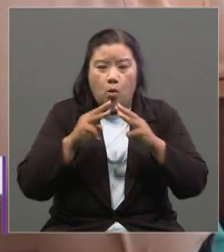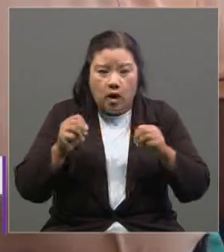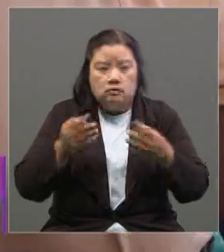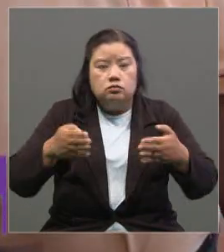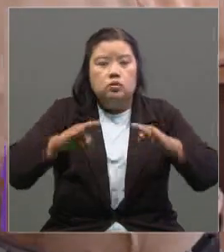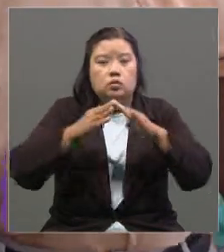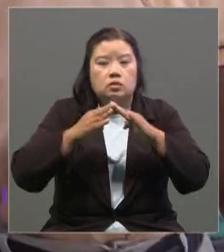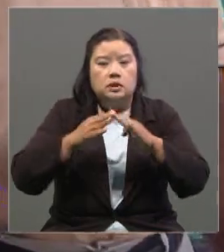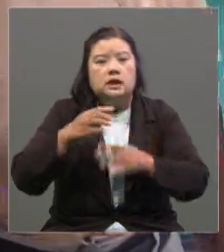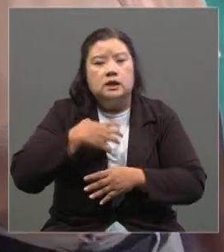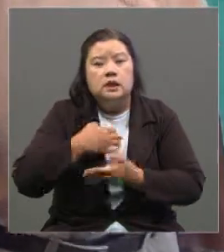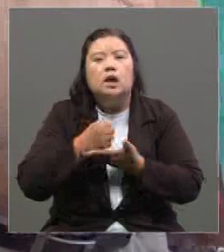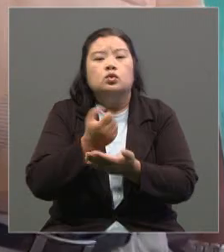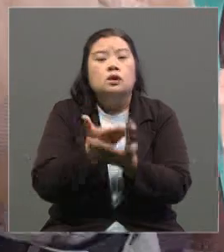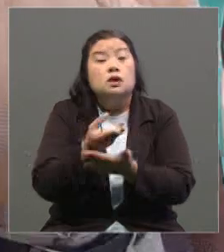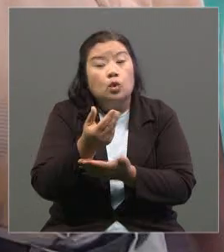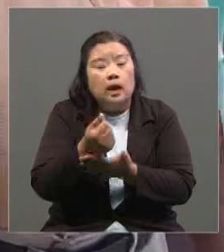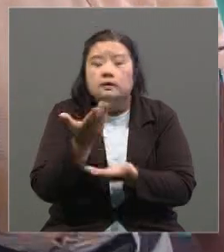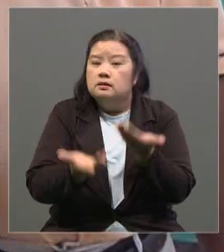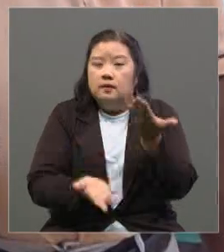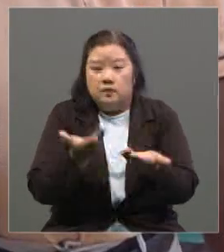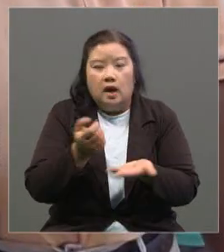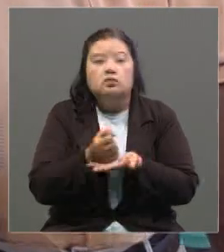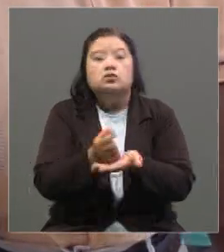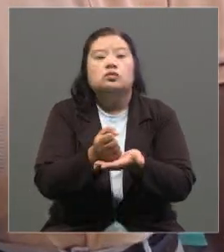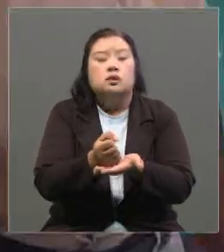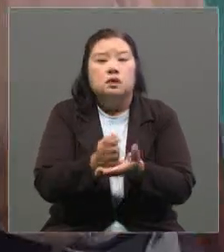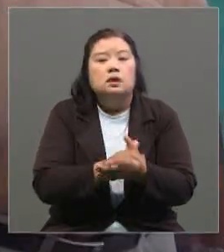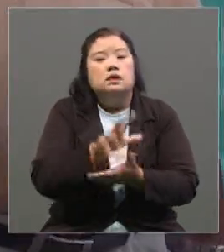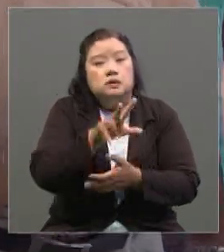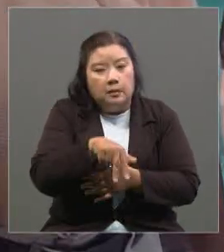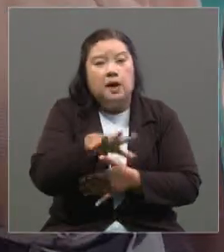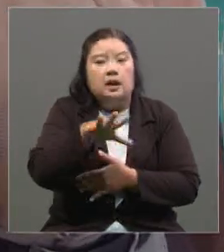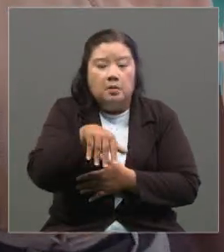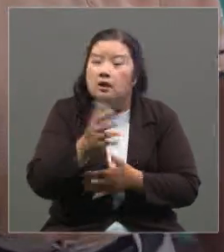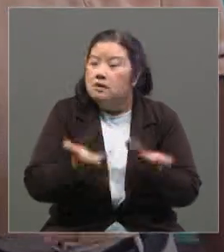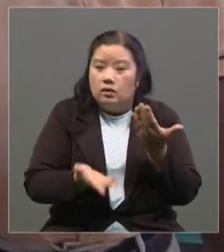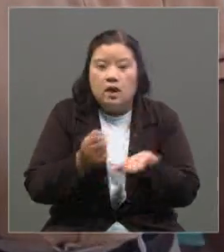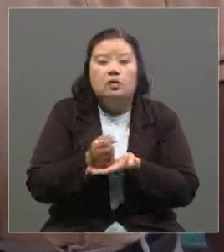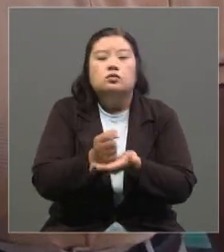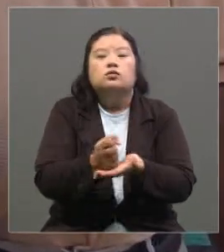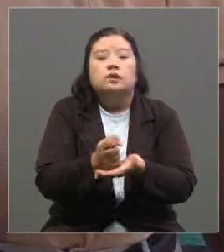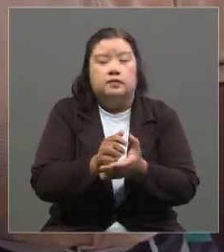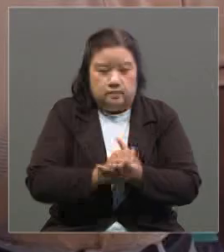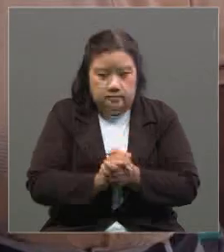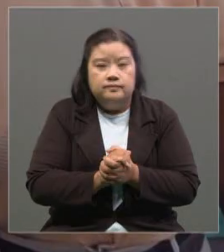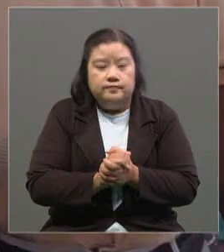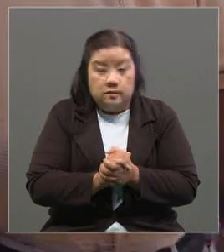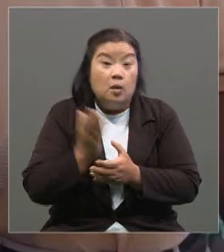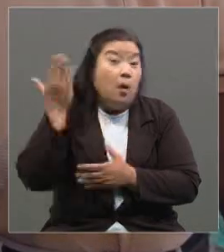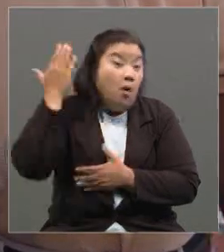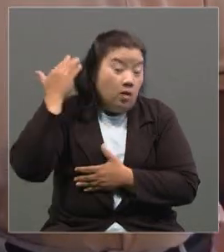แล้วแต่ศรัทธาแล้วแต่ว่าจะทำบุญให้วัดเท่าไหร่ก็ 3,000บ้าง 5,000บ้างอะไรต่างๆนานาแล้วแต่